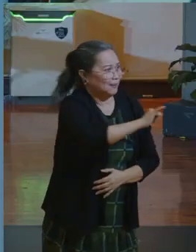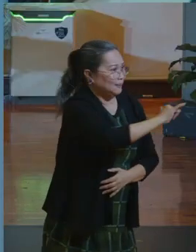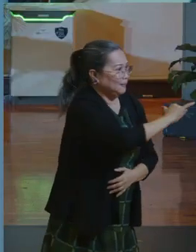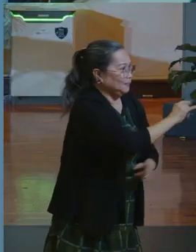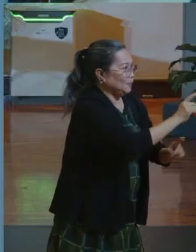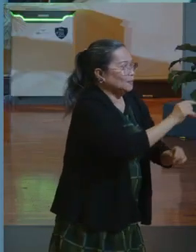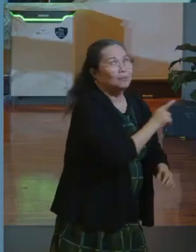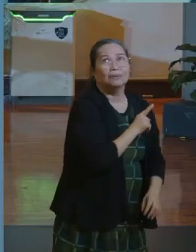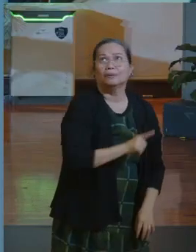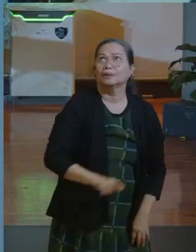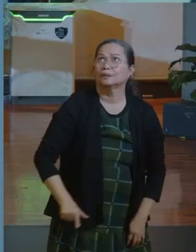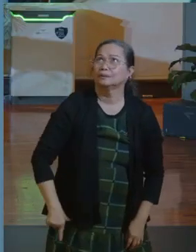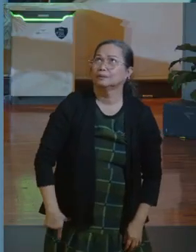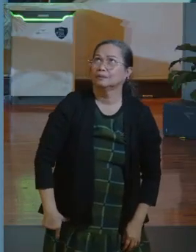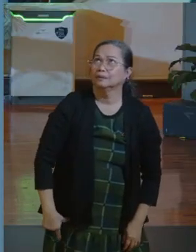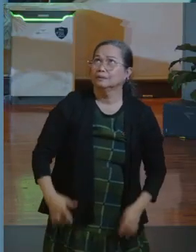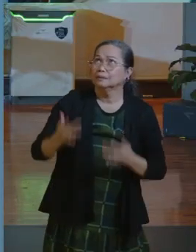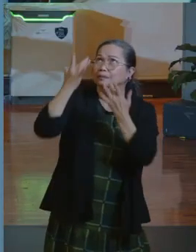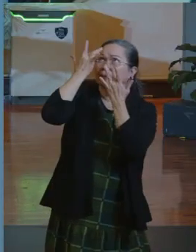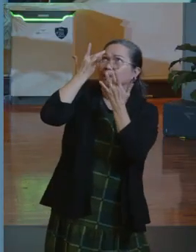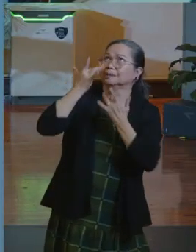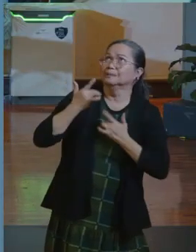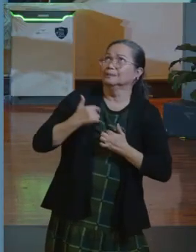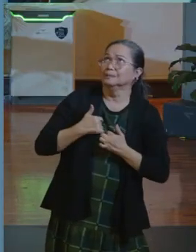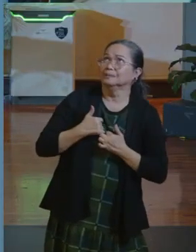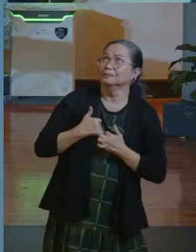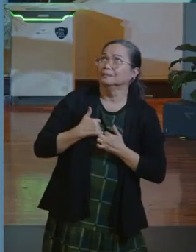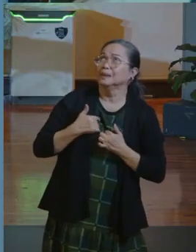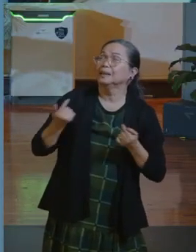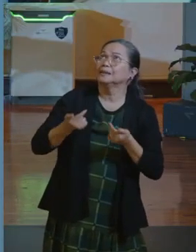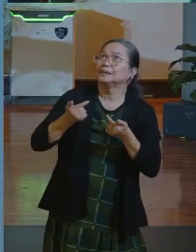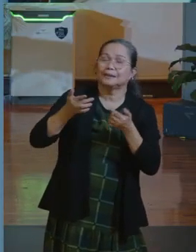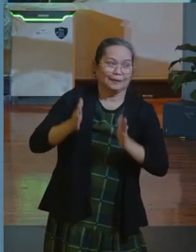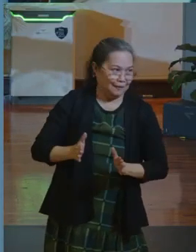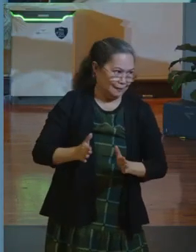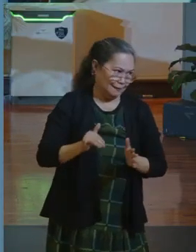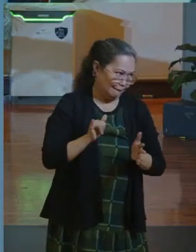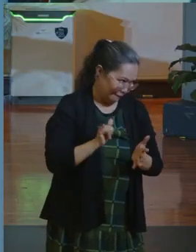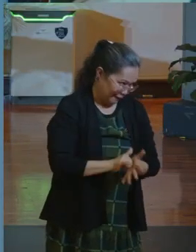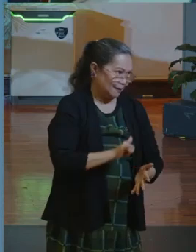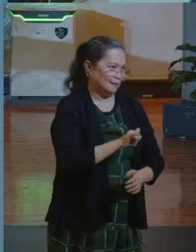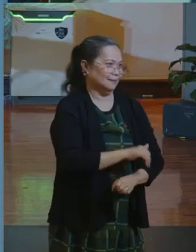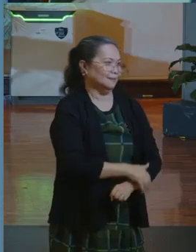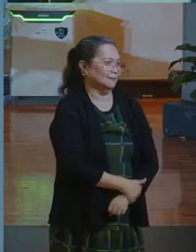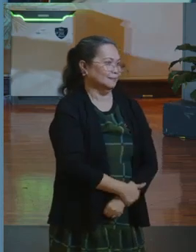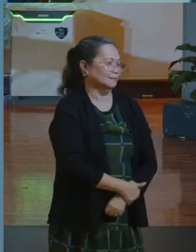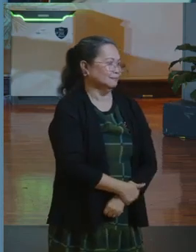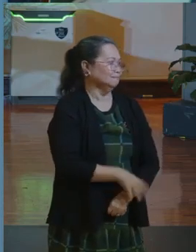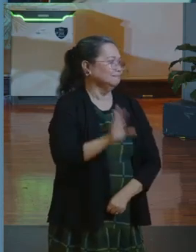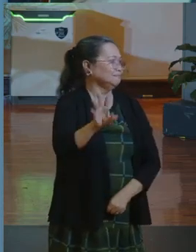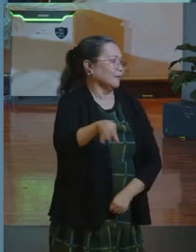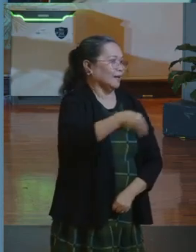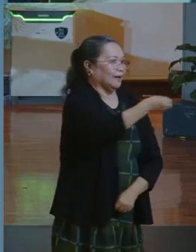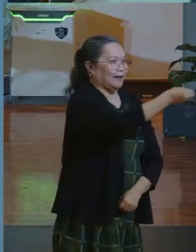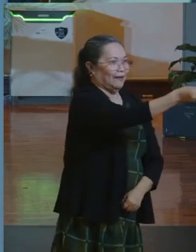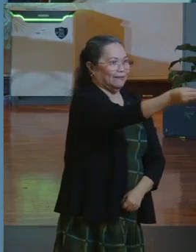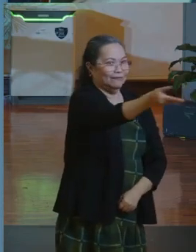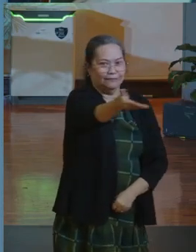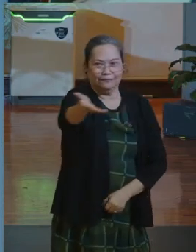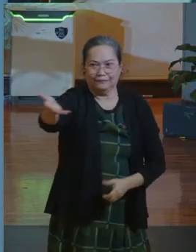Lord, have mercy on me, sinner. Bibigyan niya kayo siyang